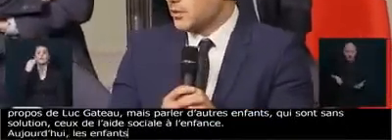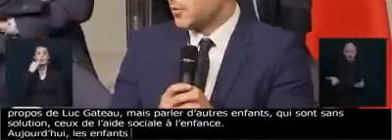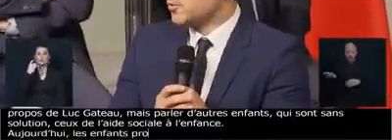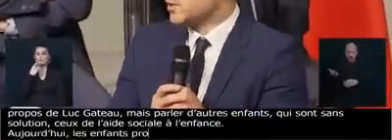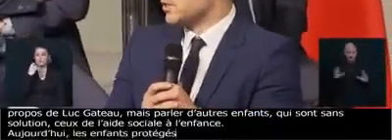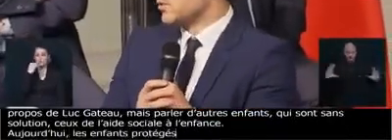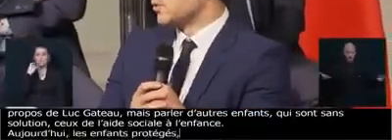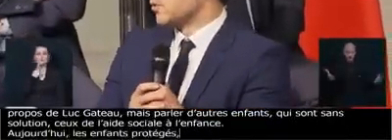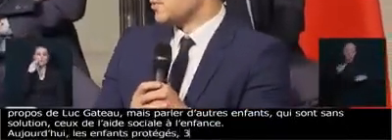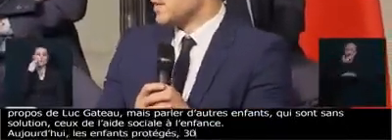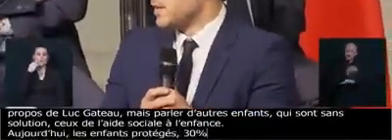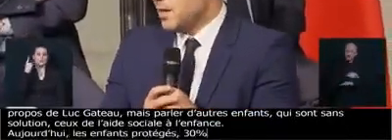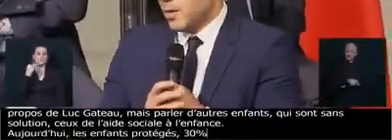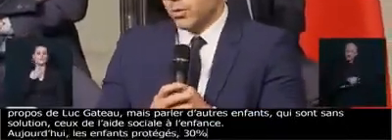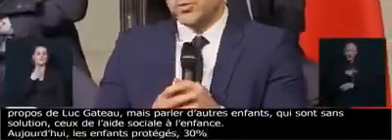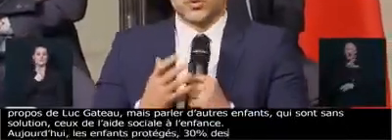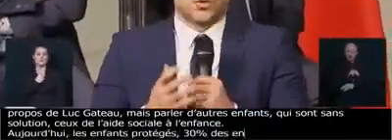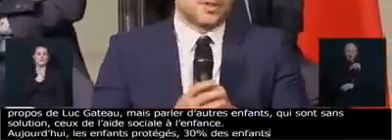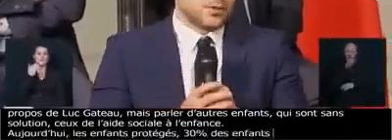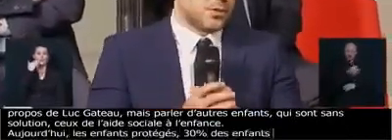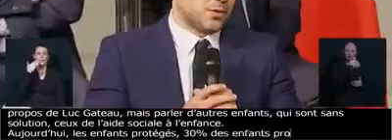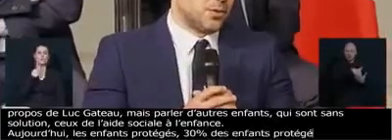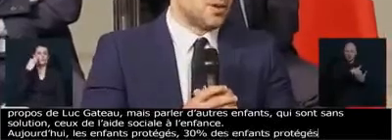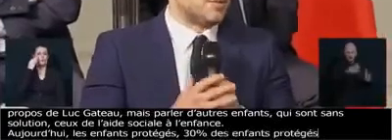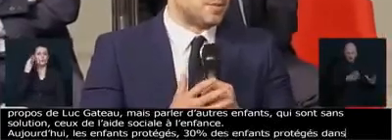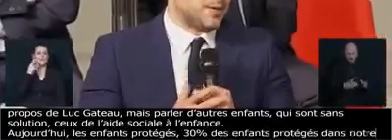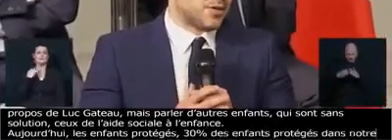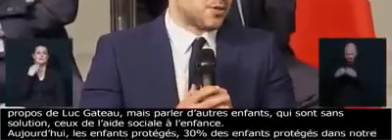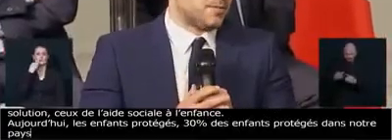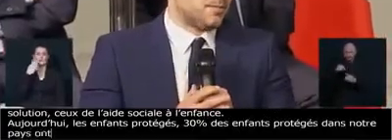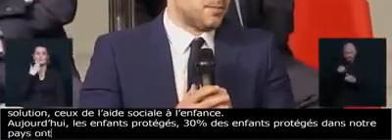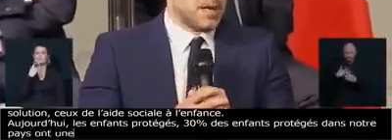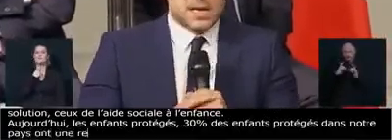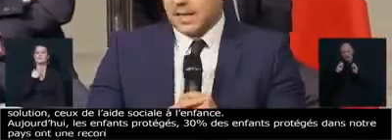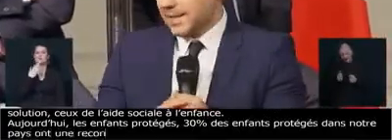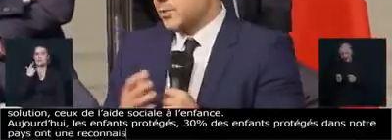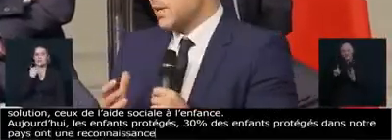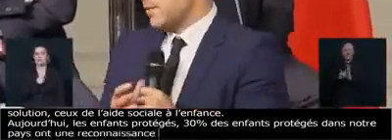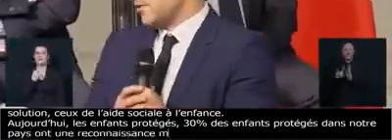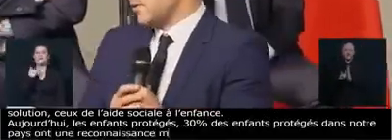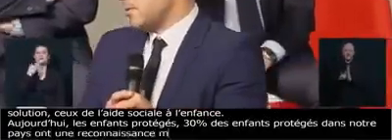30% des enfants protégés dans notre pays ont une reconnaissance MDPH.